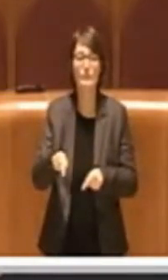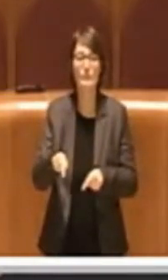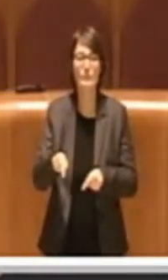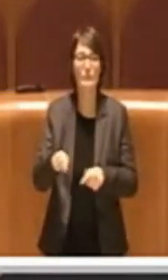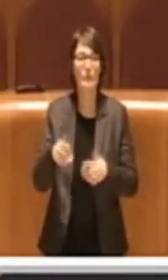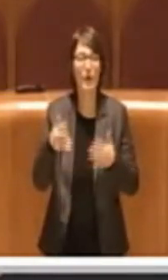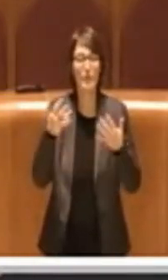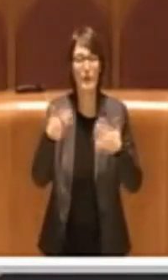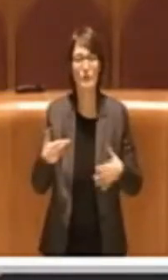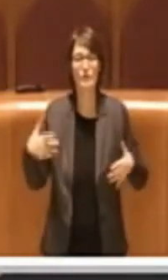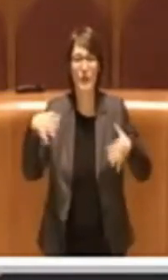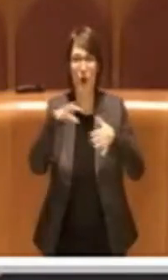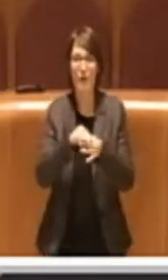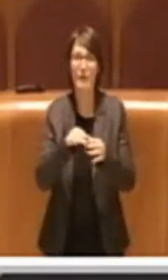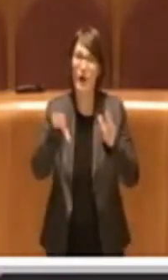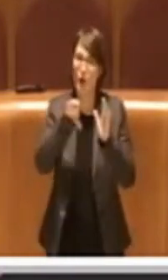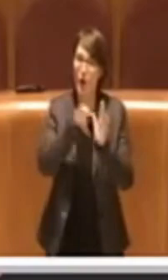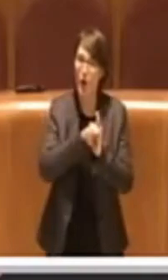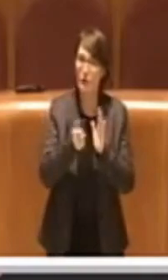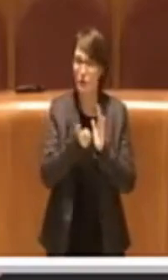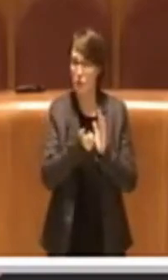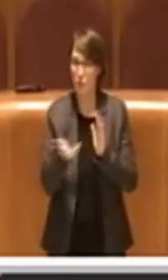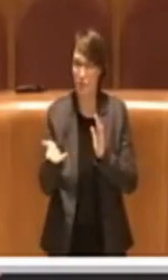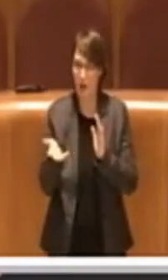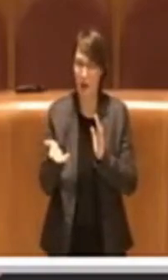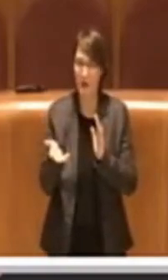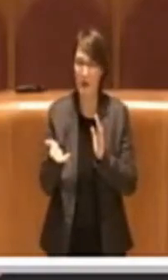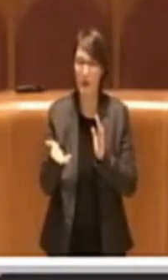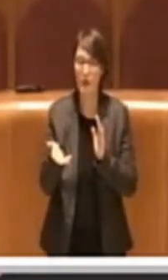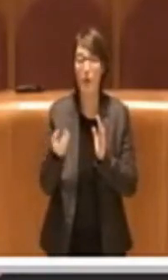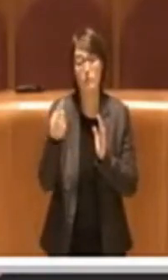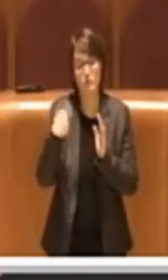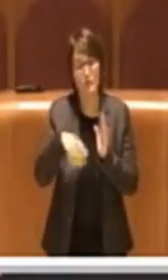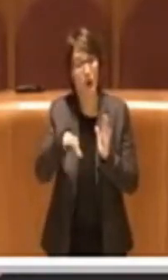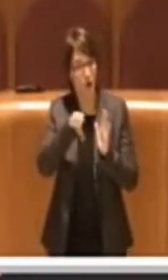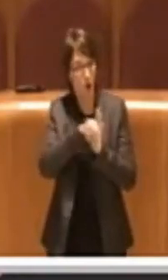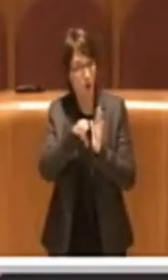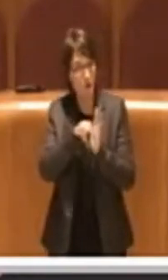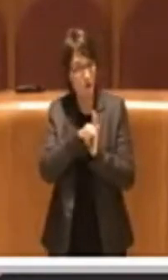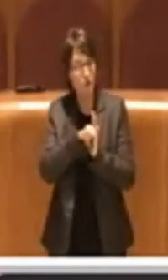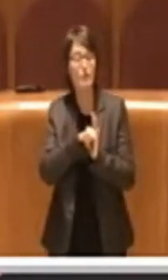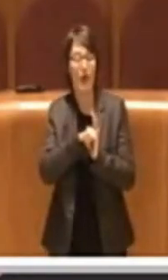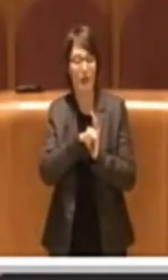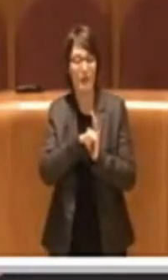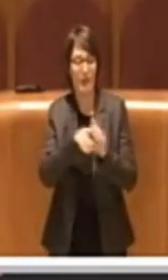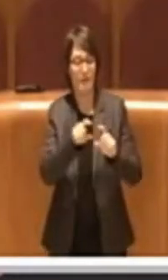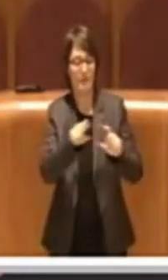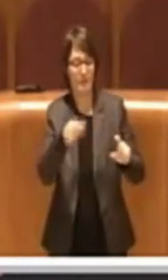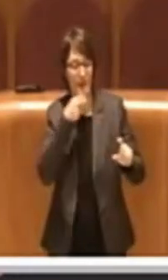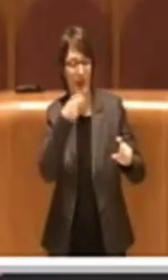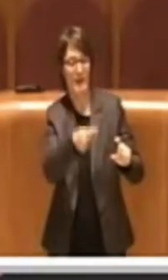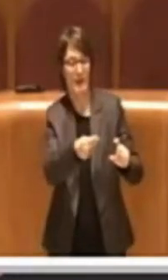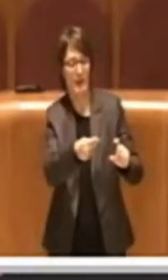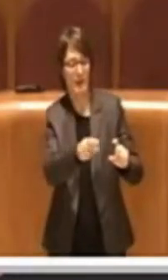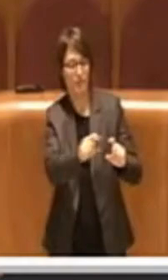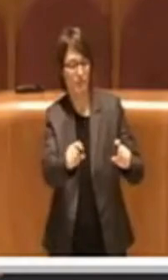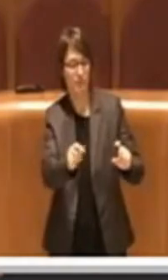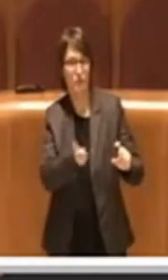codice alfanumerico e quello dovrà essere riportato sulla targhetta che